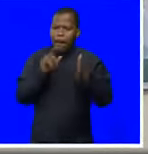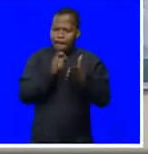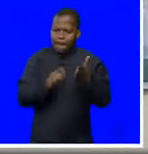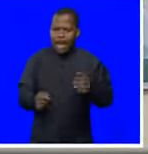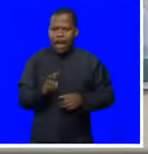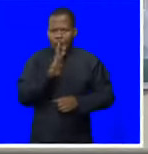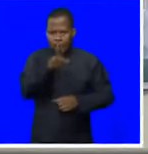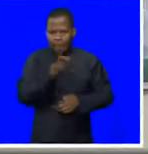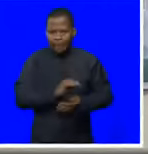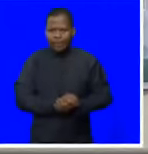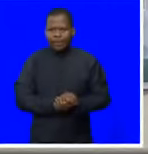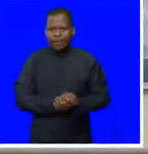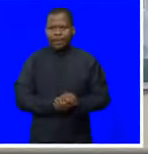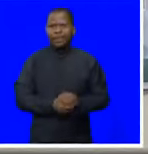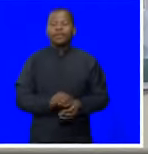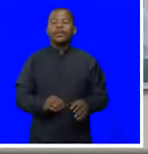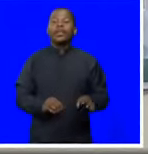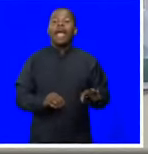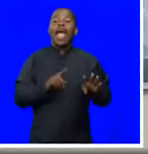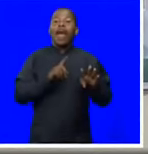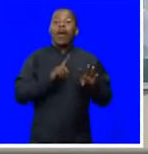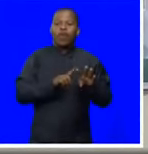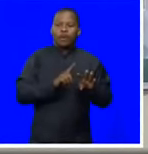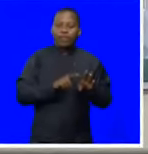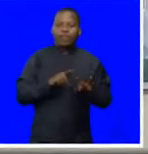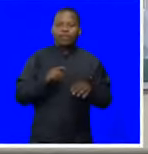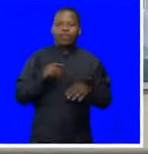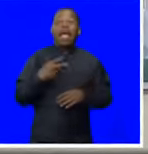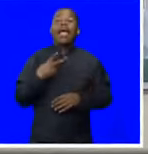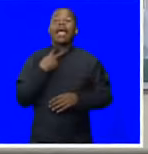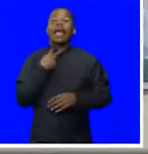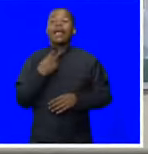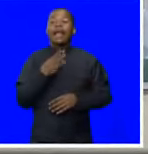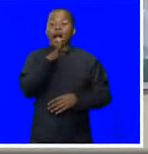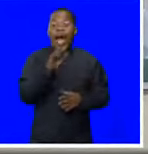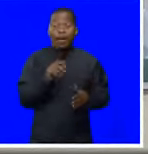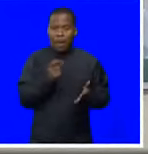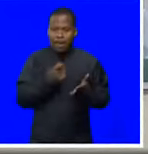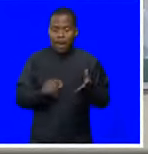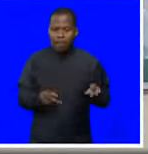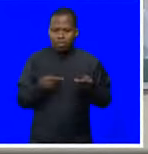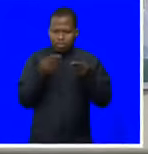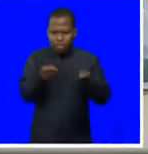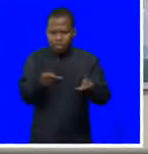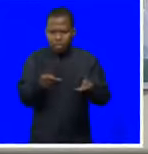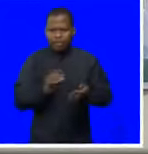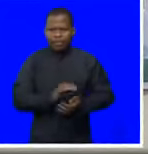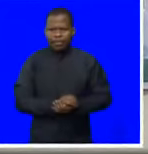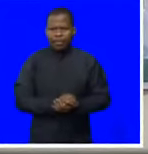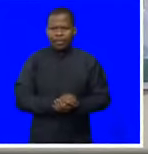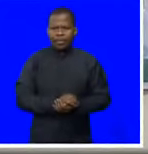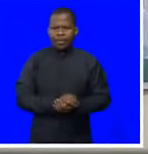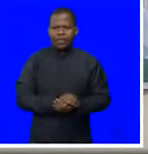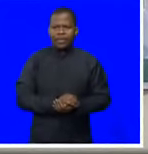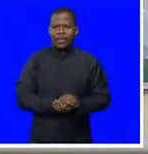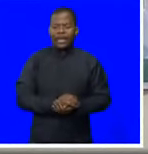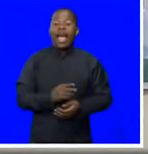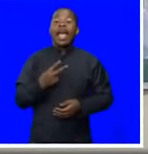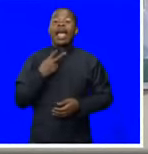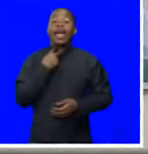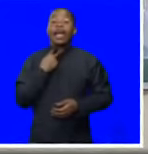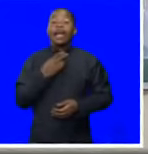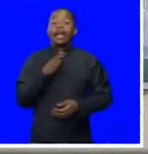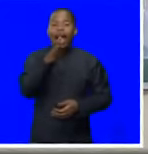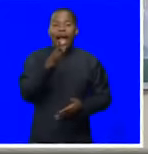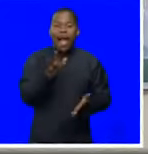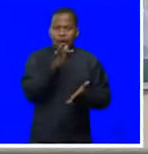ticelo tabo ecorrectional services enhlangano batawuhamba bayobhalela eCentral enhlangano Central High